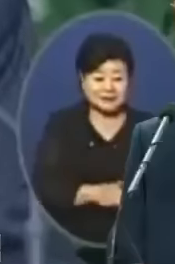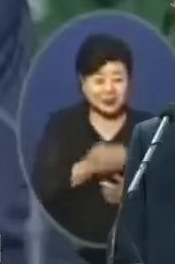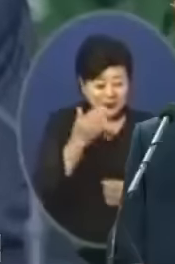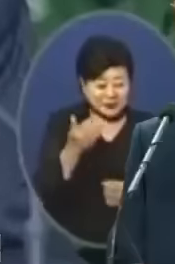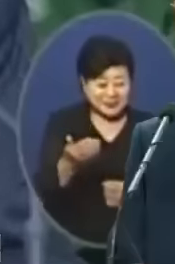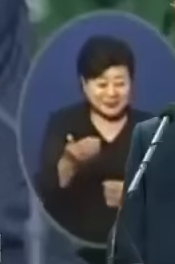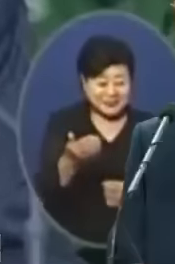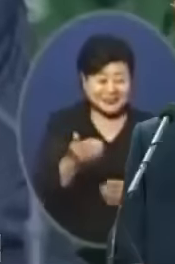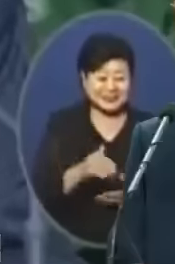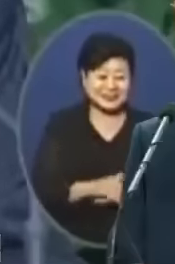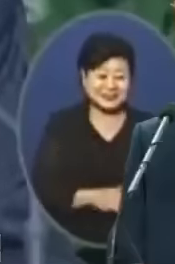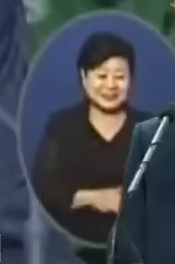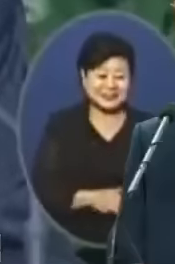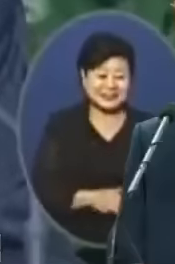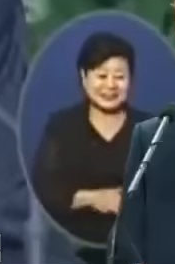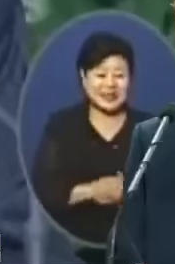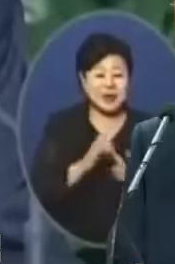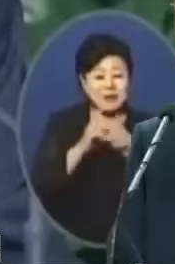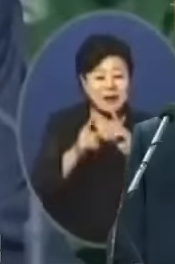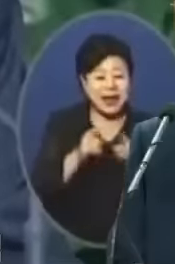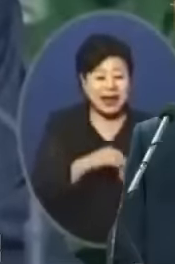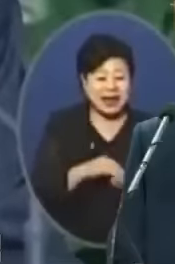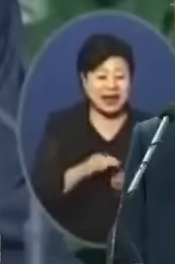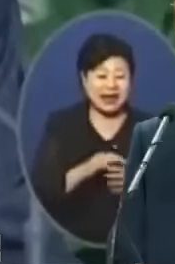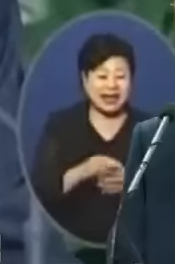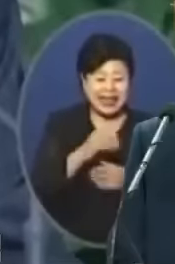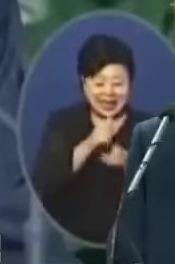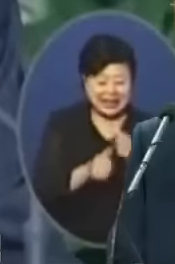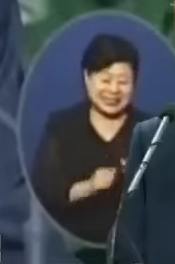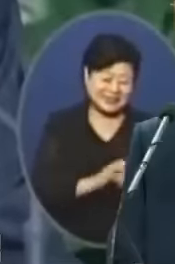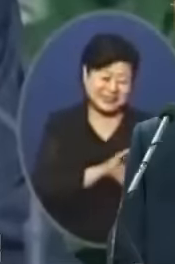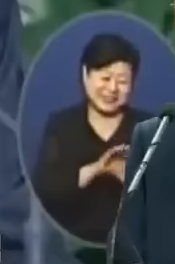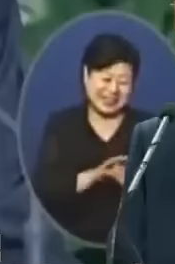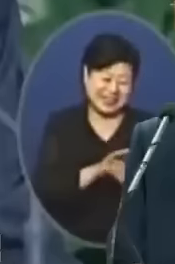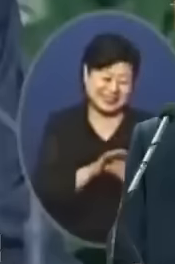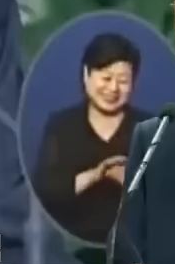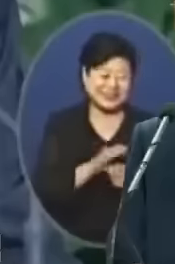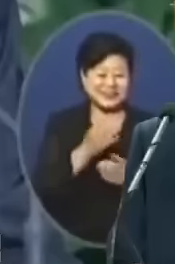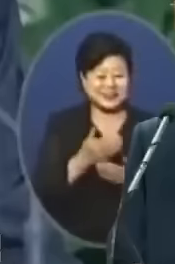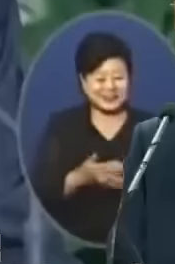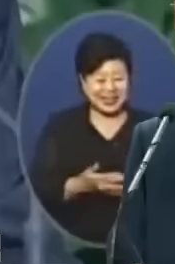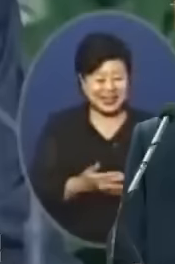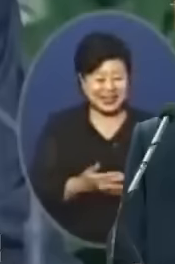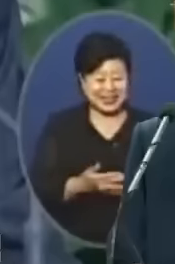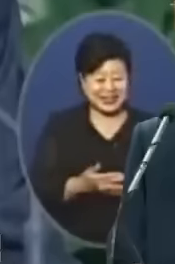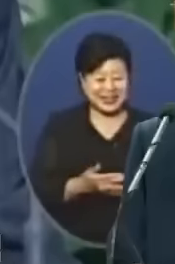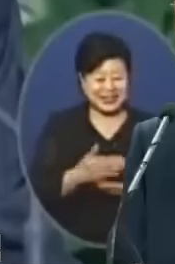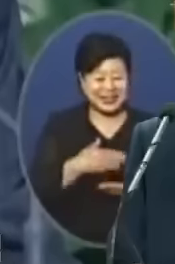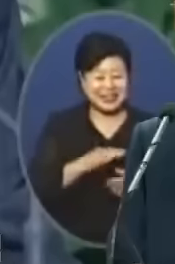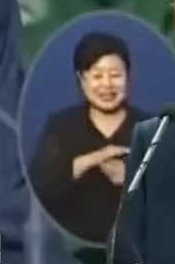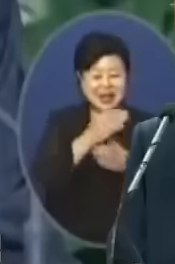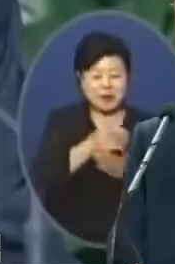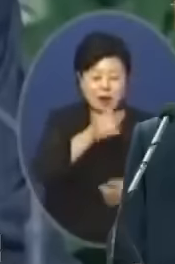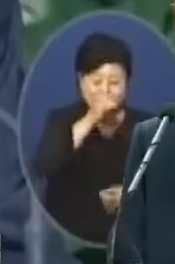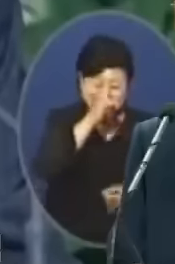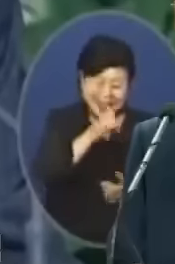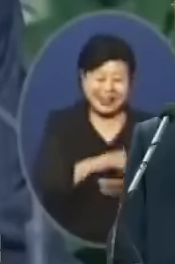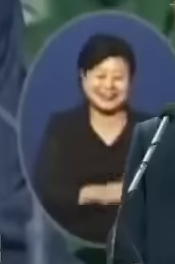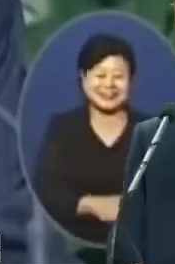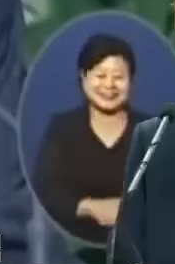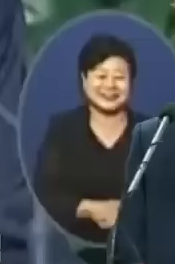여러분, 이 말을 계속하십시오. 하나님은 나를 사랑하신다. 나는 사랑받고 있다.